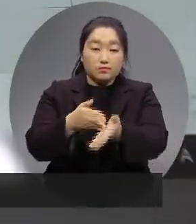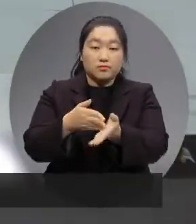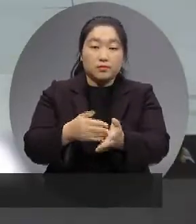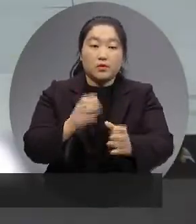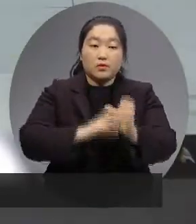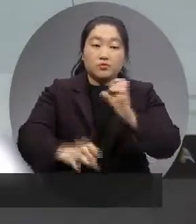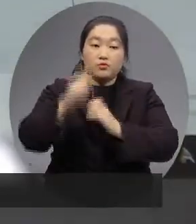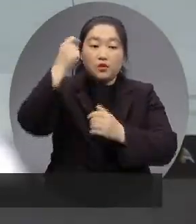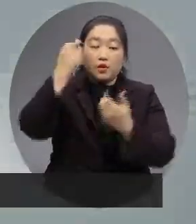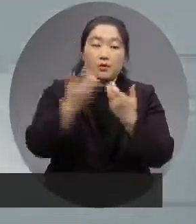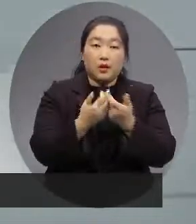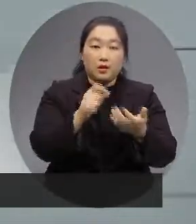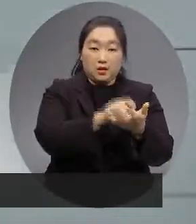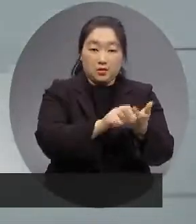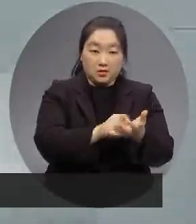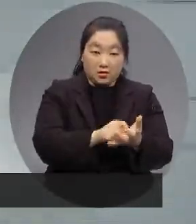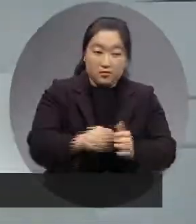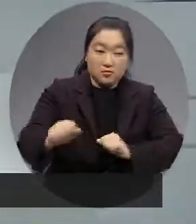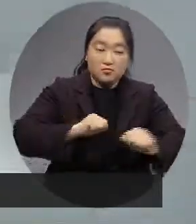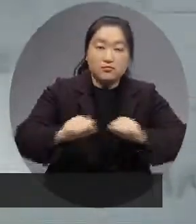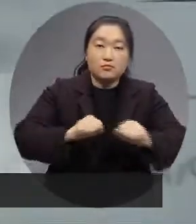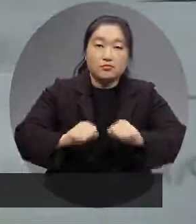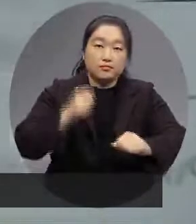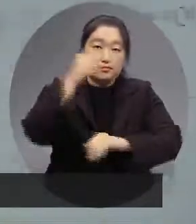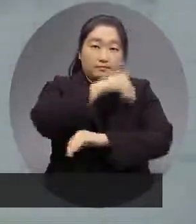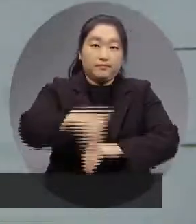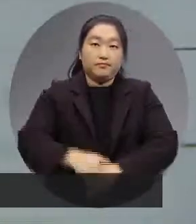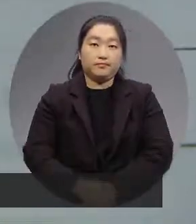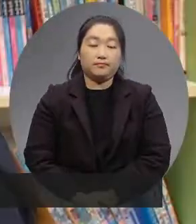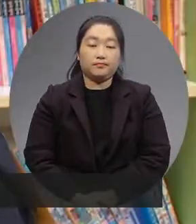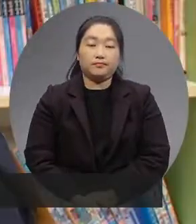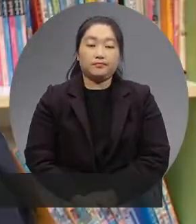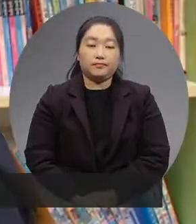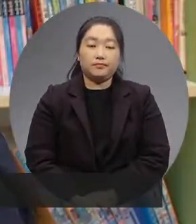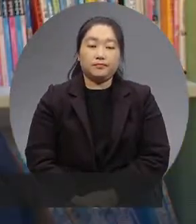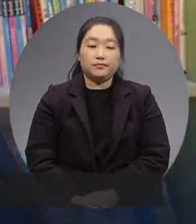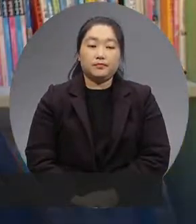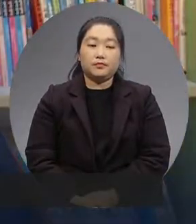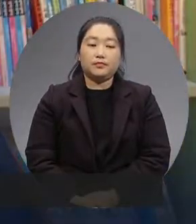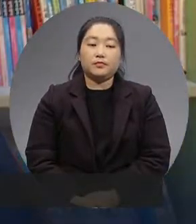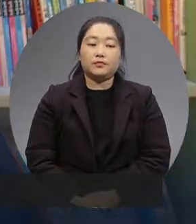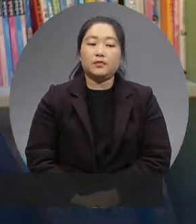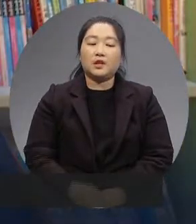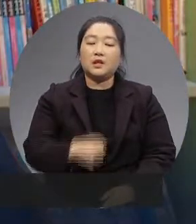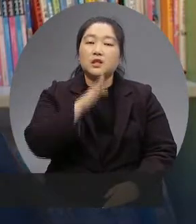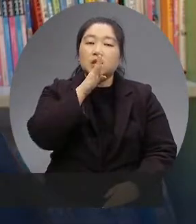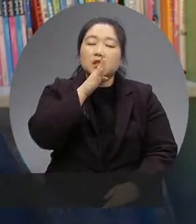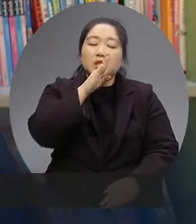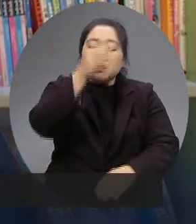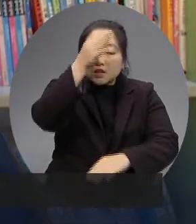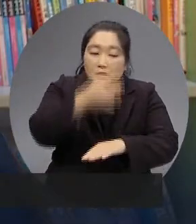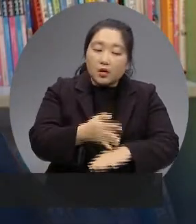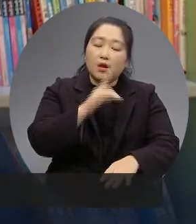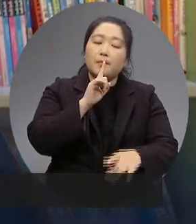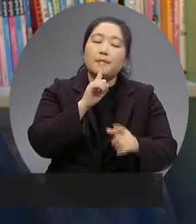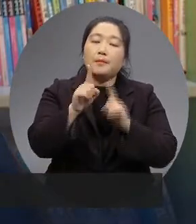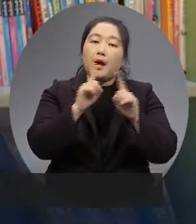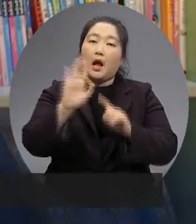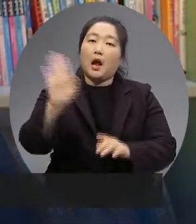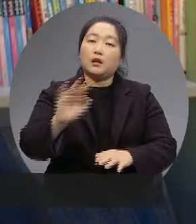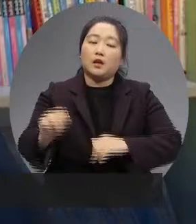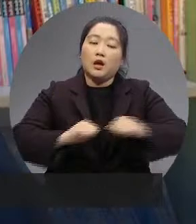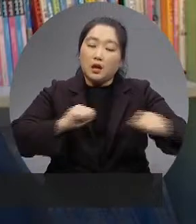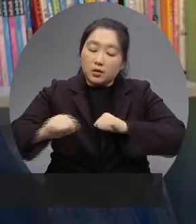추가 반대 서명 운동에도 나설 계획입니다. 진정한 사과라면 말이 아닌 행동이 필요하다고 보고요.